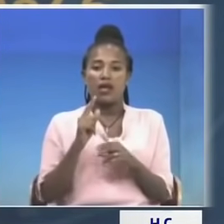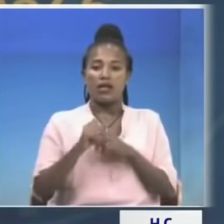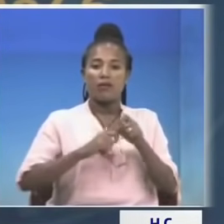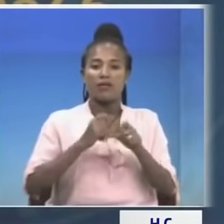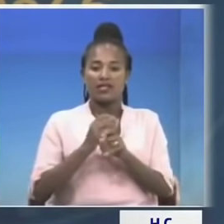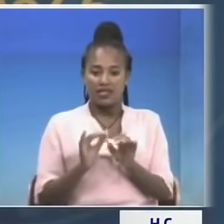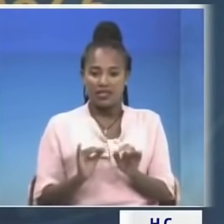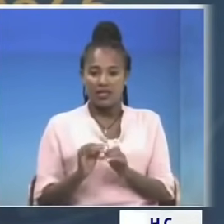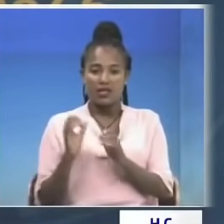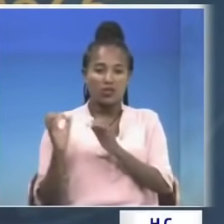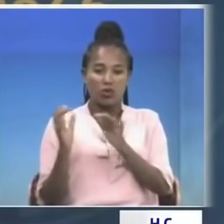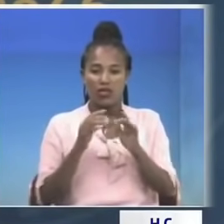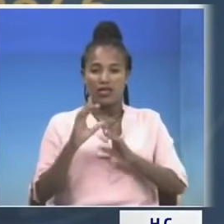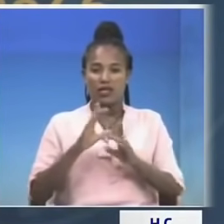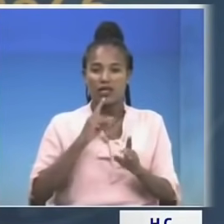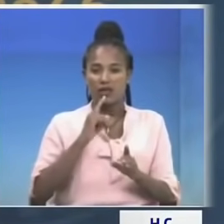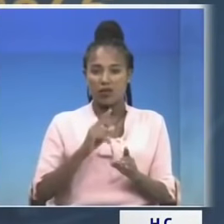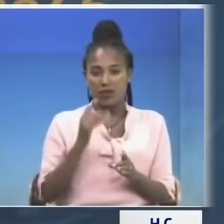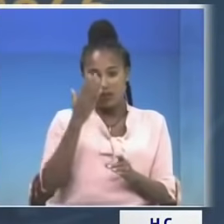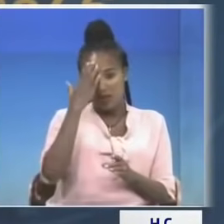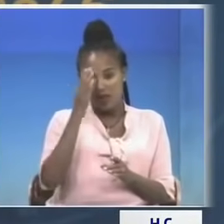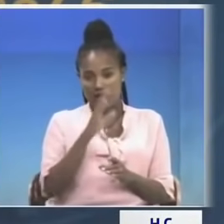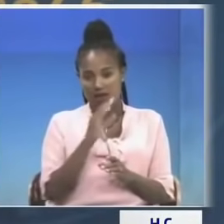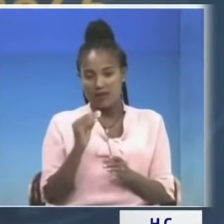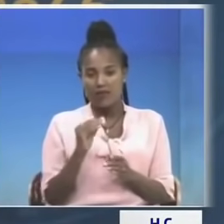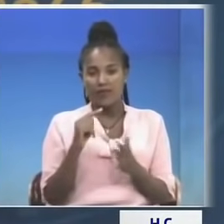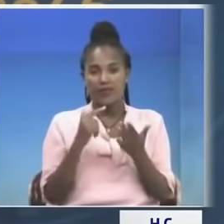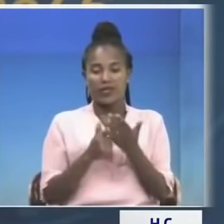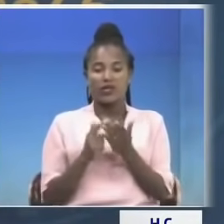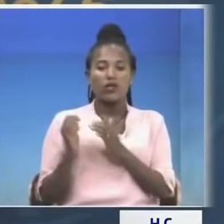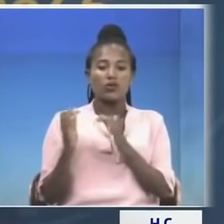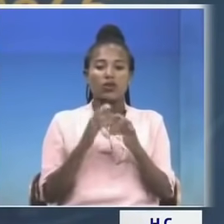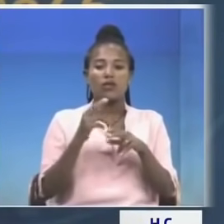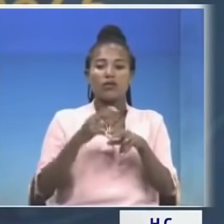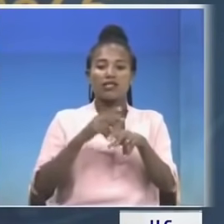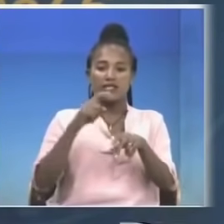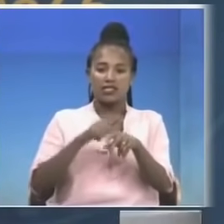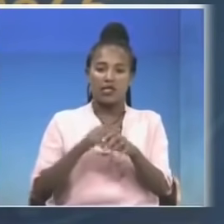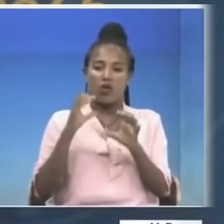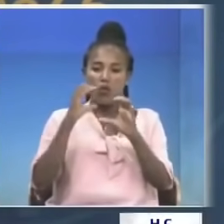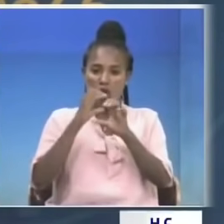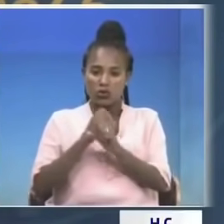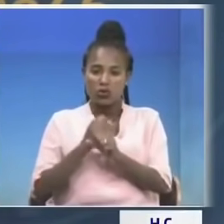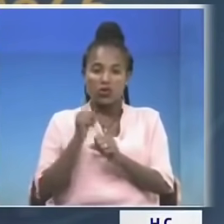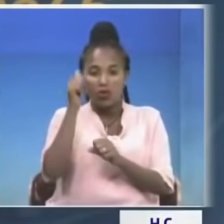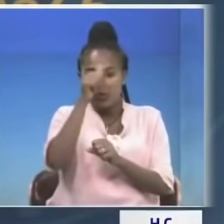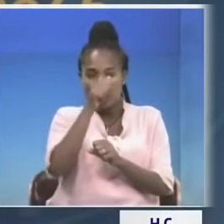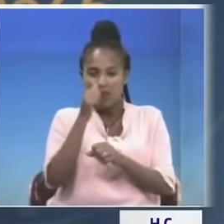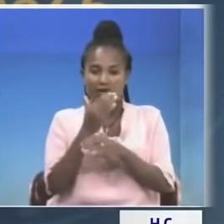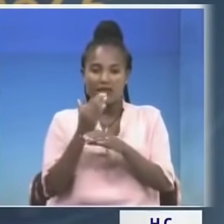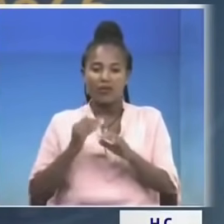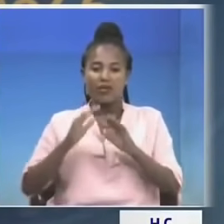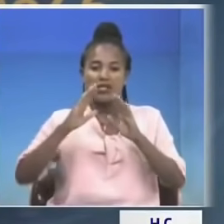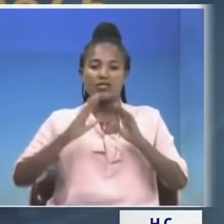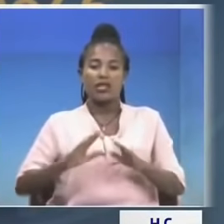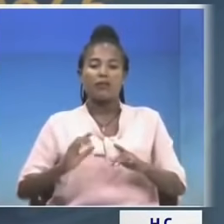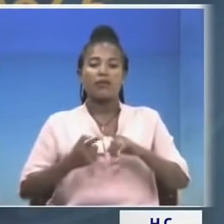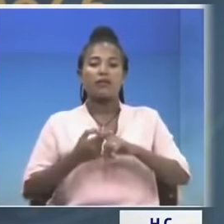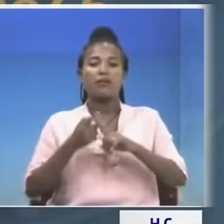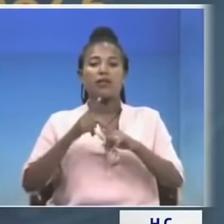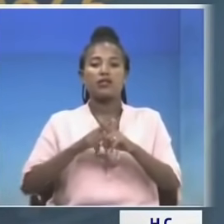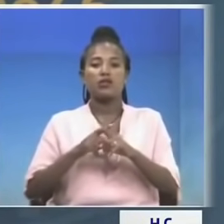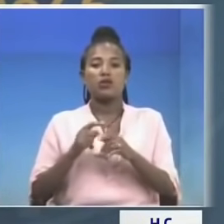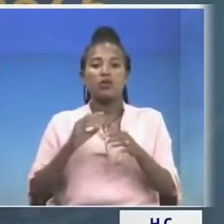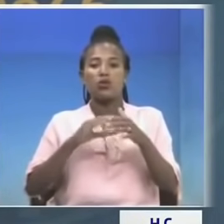የዘለቀ ጦርነት እየተካሄደ እንደሆነ ይታወቃልና ይህንን ጦርነት በአጭር ጊዜ ቋጭቶ ኢትዮጵያውያን ወደ ቀደመ ሰላቸው ለመመለስ